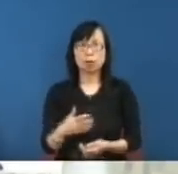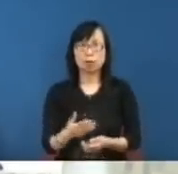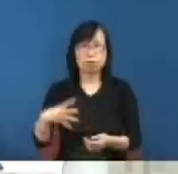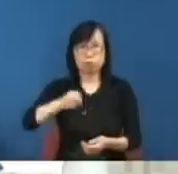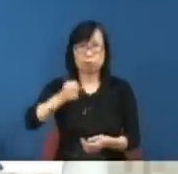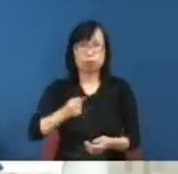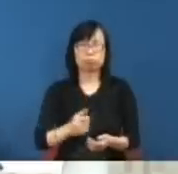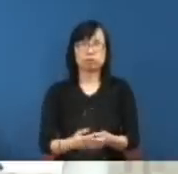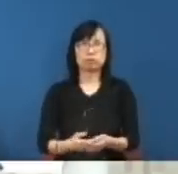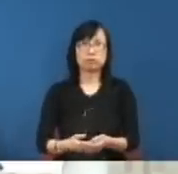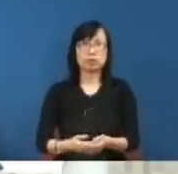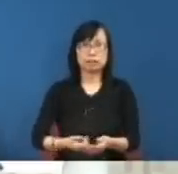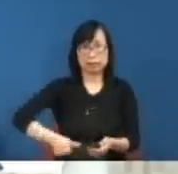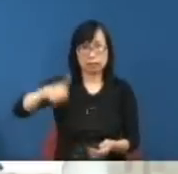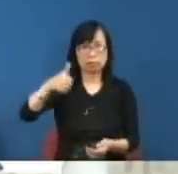呢、這、一個